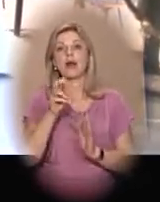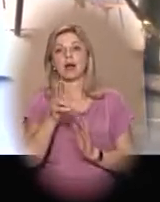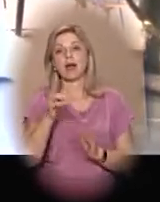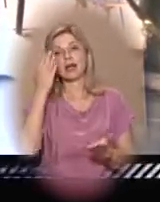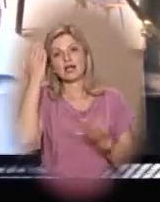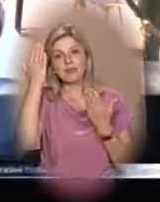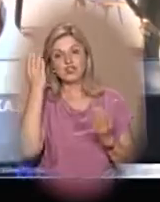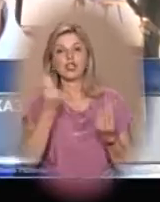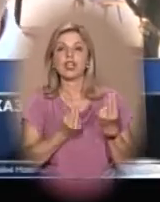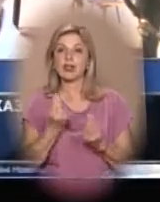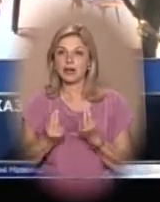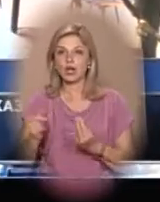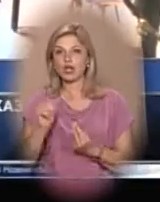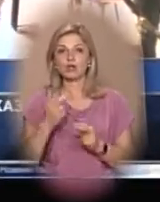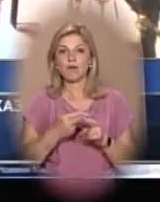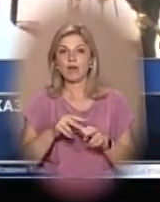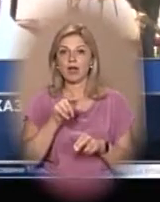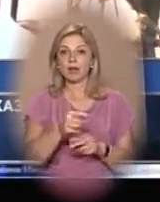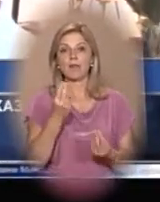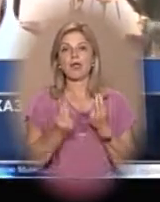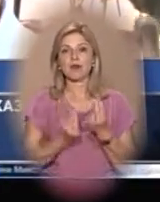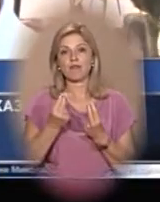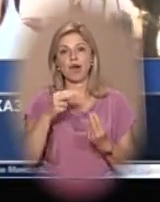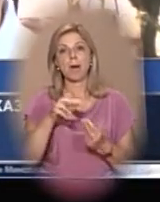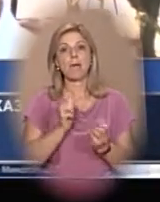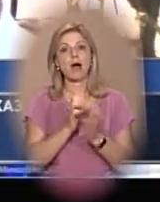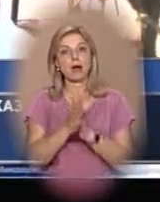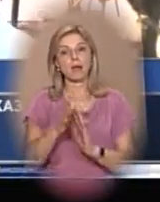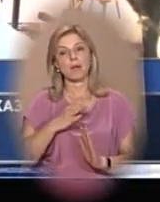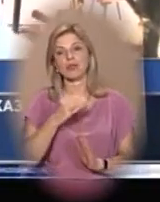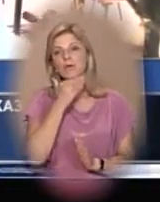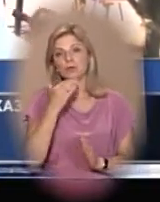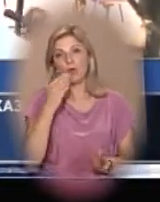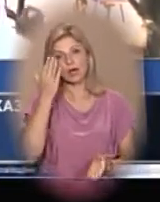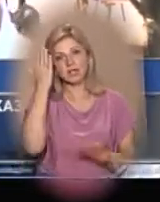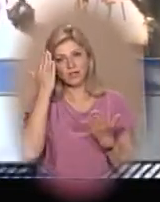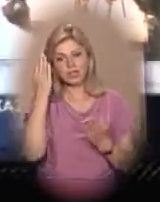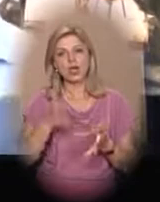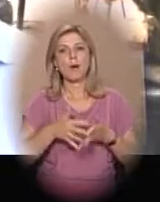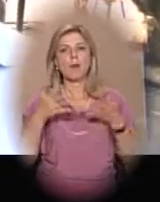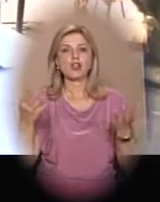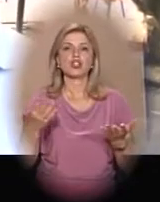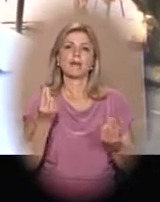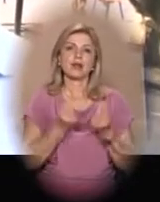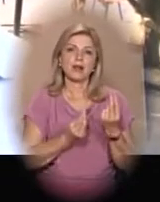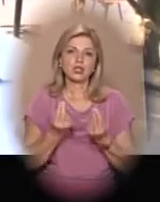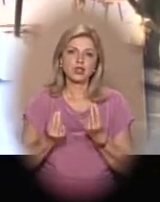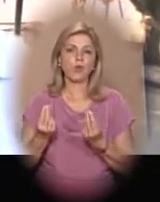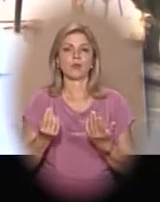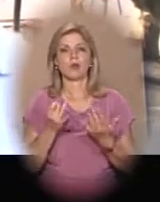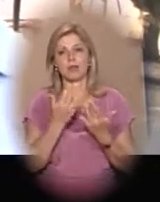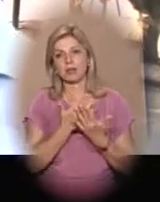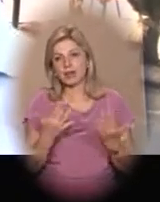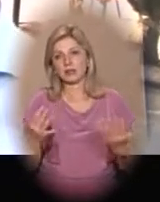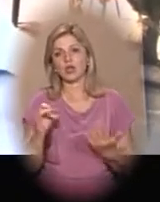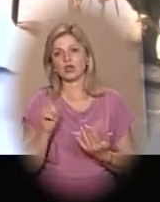парк игр, чтобы в этом игровом парке было много вот таких маленьких развлечений вместе с большими аттракционами, вместе с планетарием, который у нас есть.